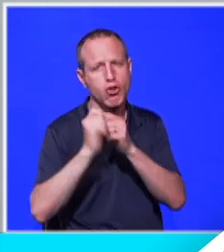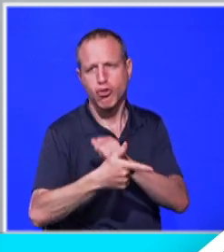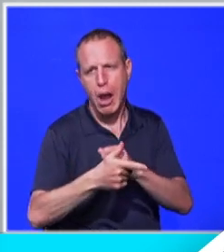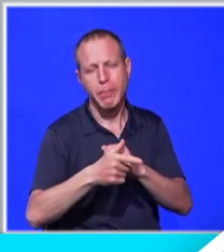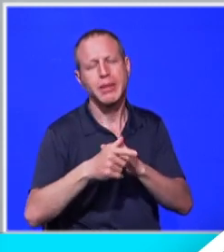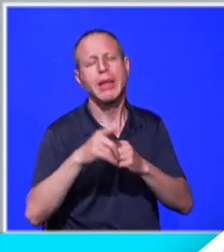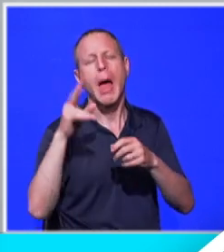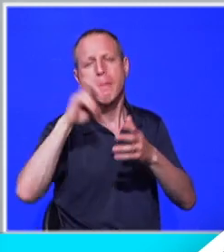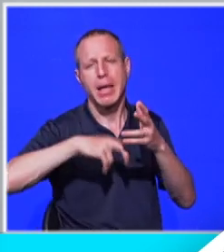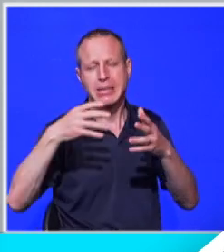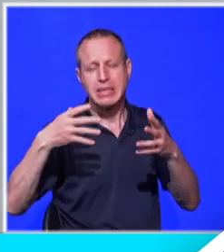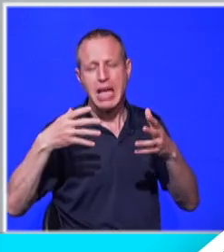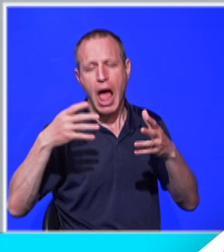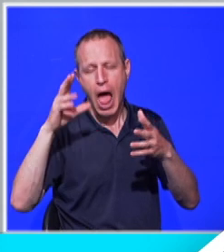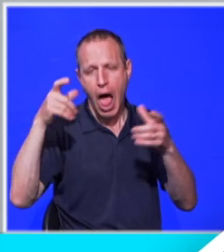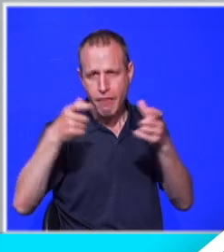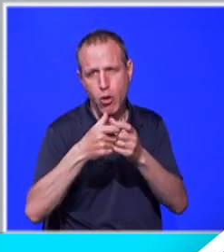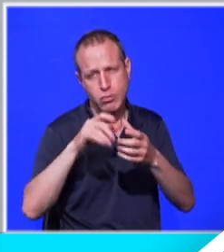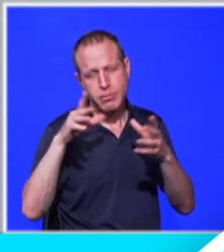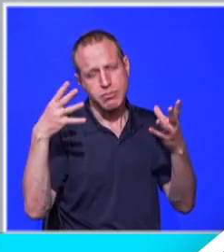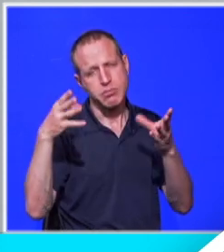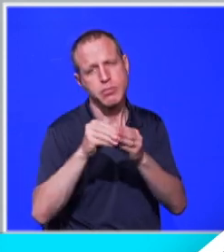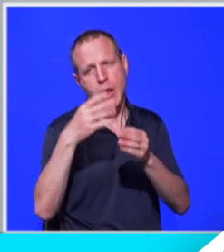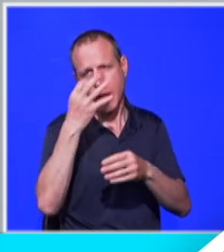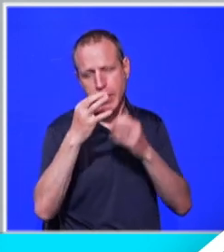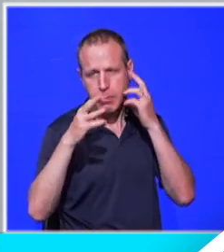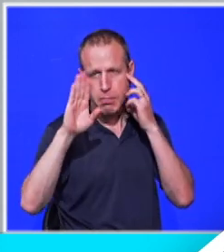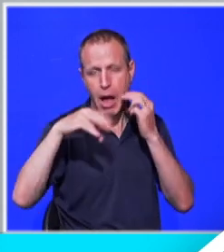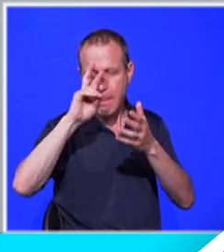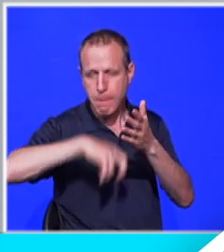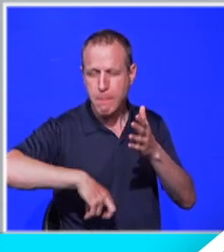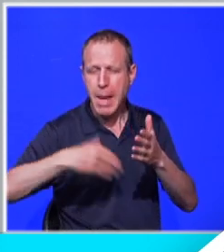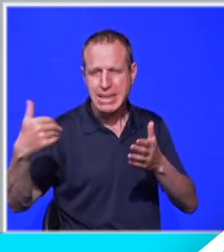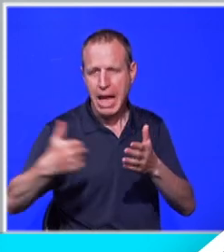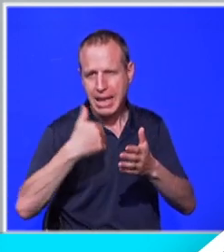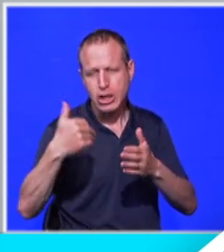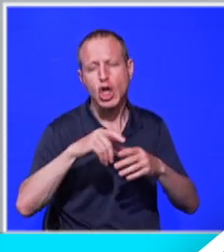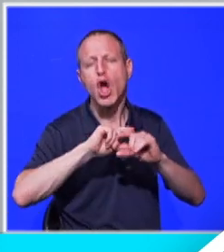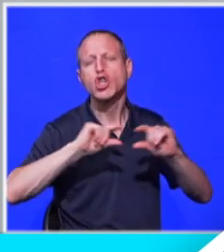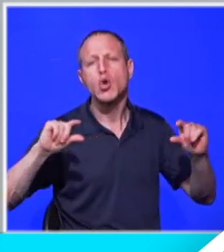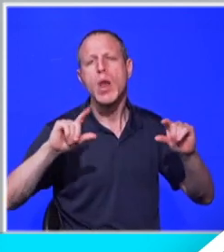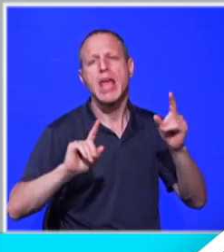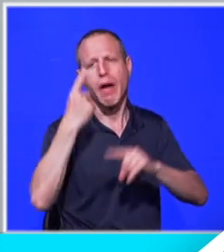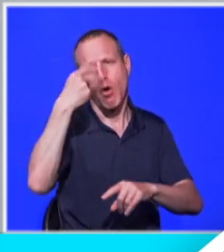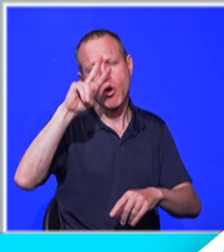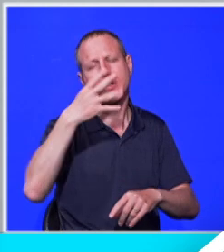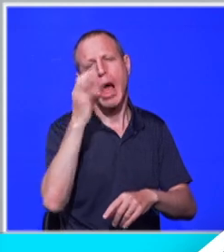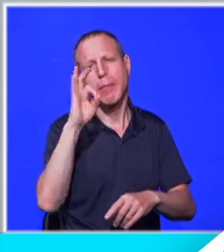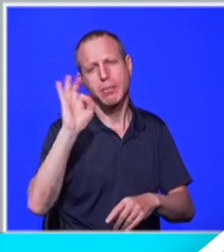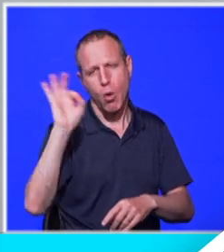זה יוצא 40. אני סבור שגם מס הכנסה צריך להיות השולי הגבוה ביותר 40%, ואני חושב שהמע"מ צריך